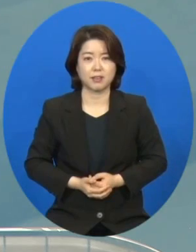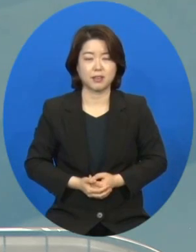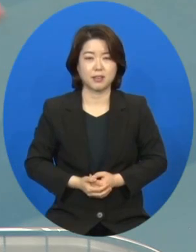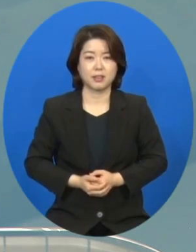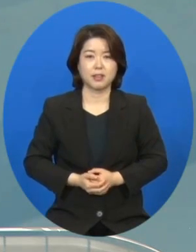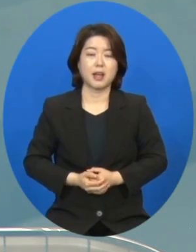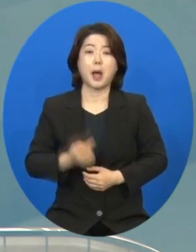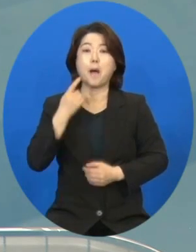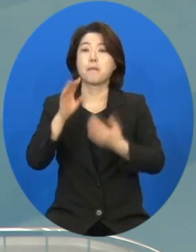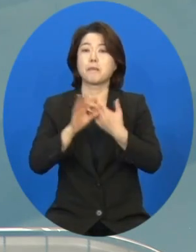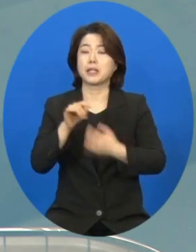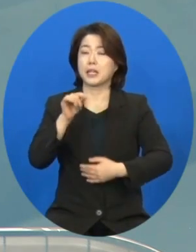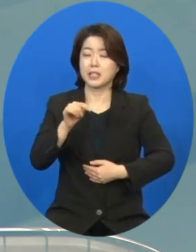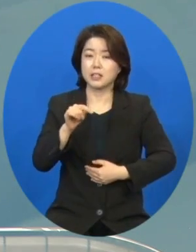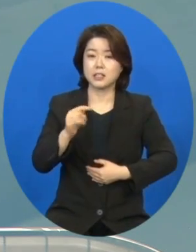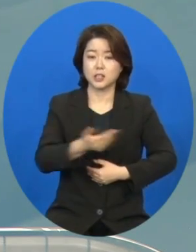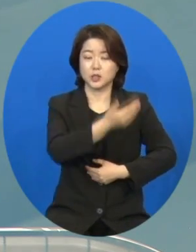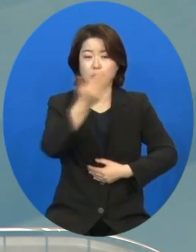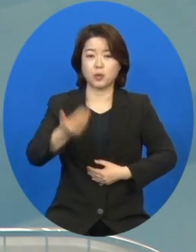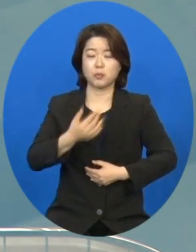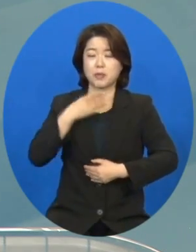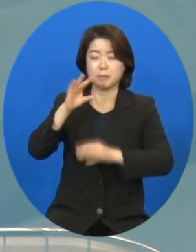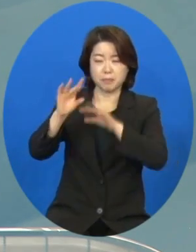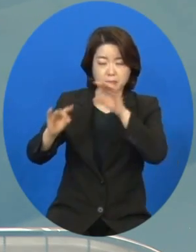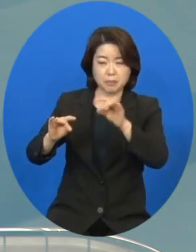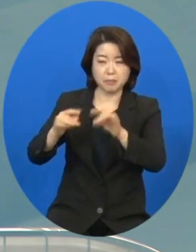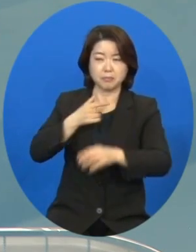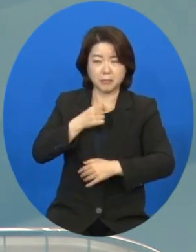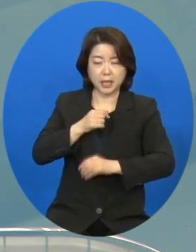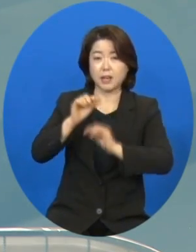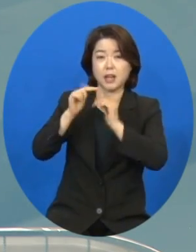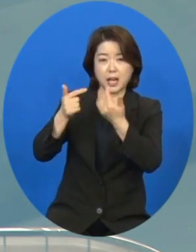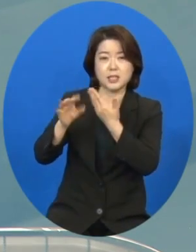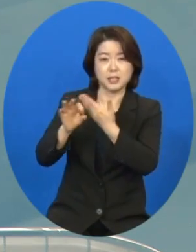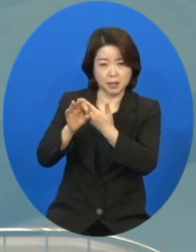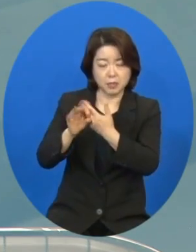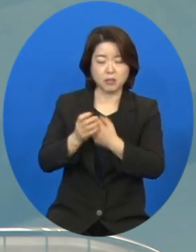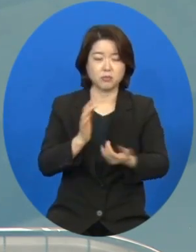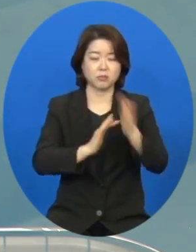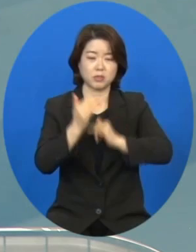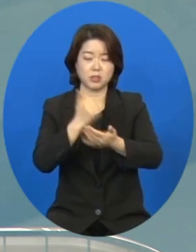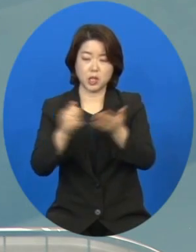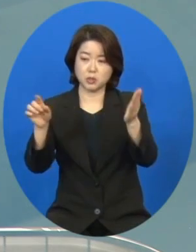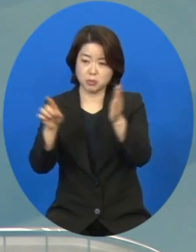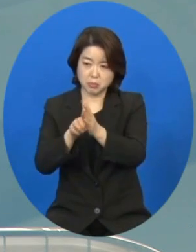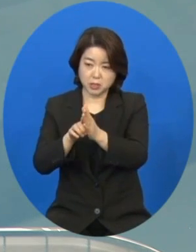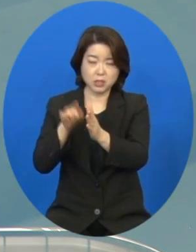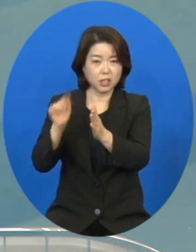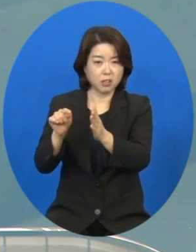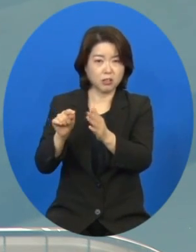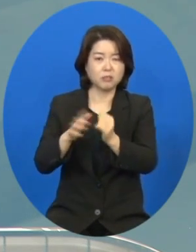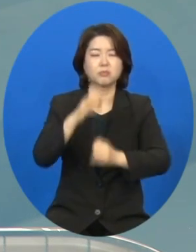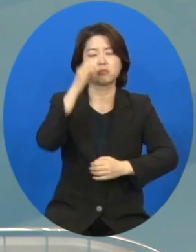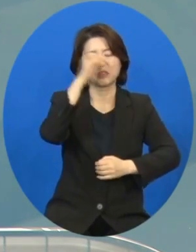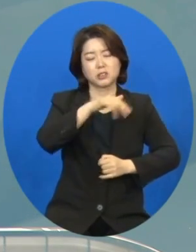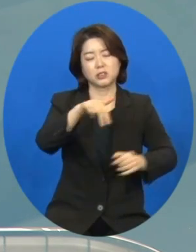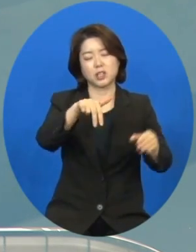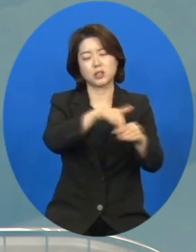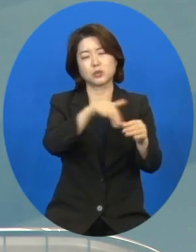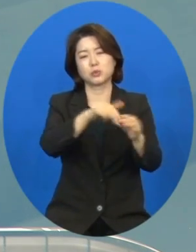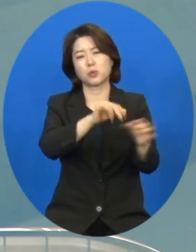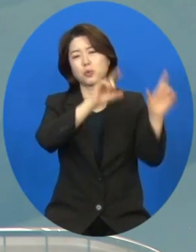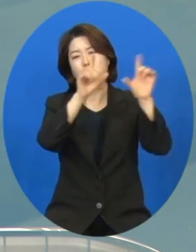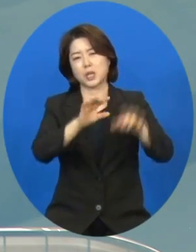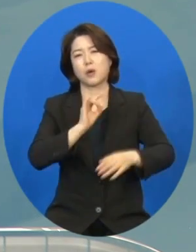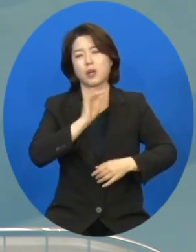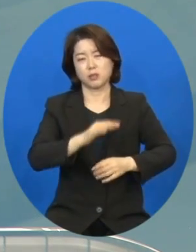만약에 이것이 여러분의 갈망이 아니라면 예수를 믿은 것은 그저 종교를 가진 것에 불과하게 됩니다.